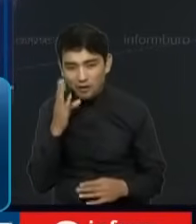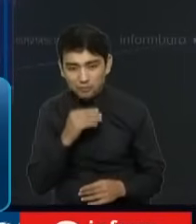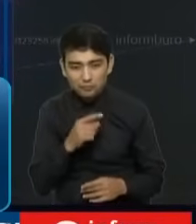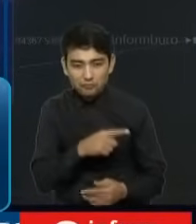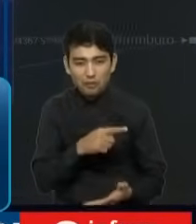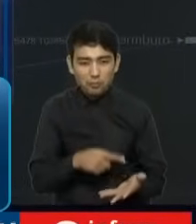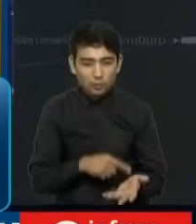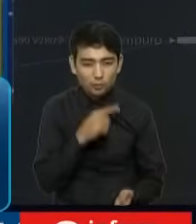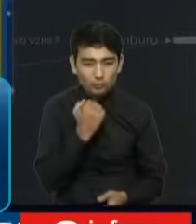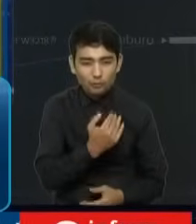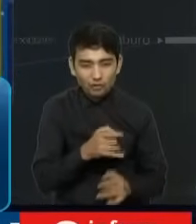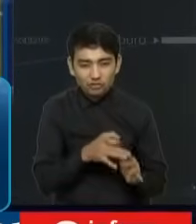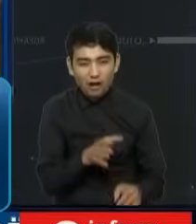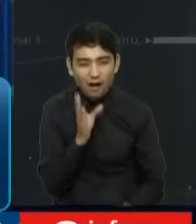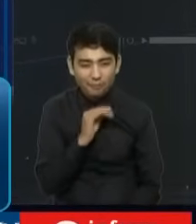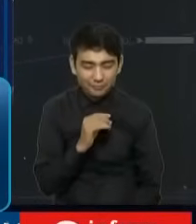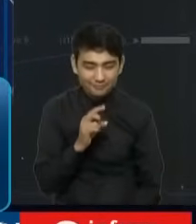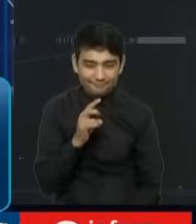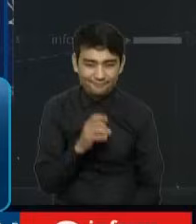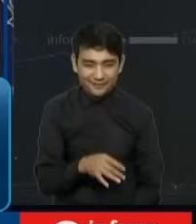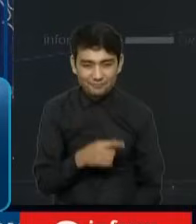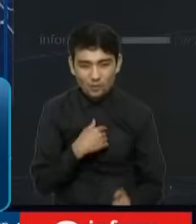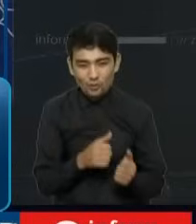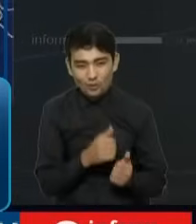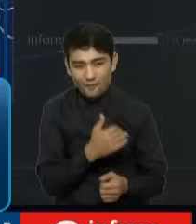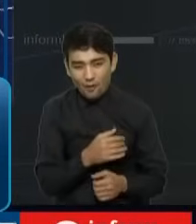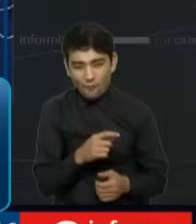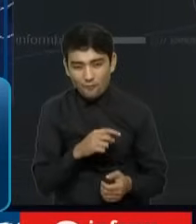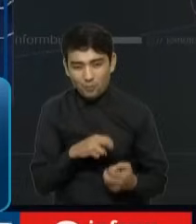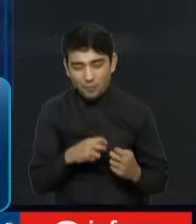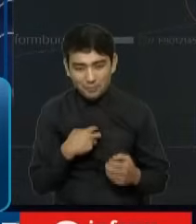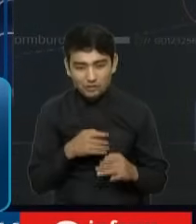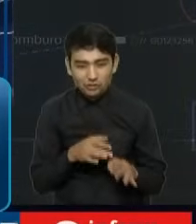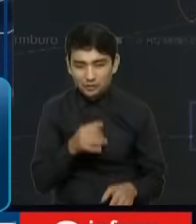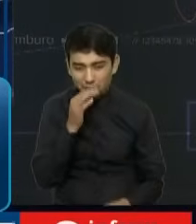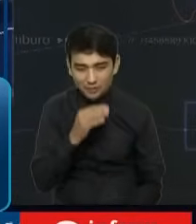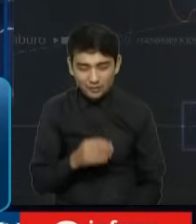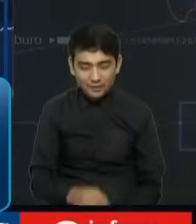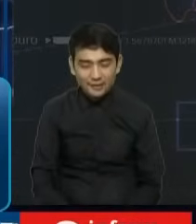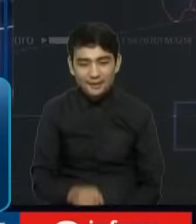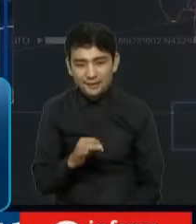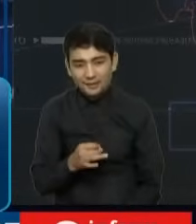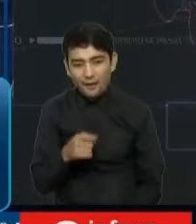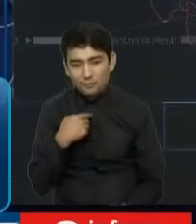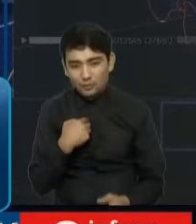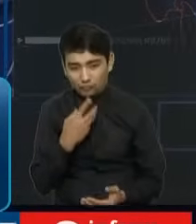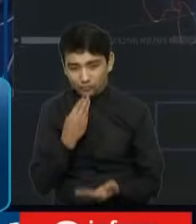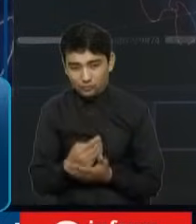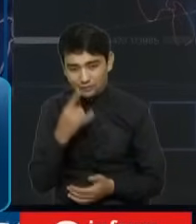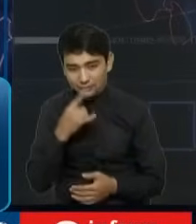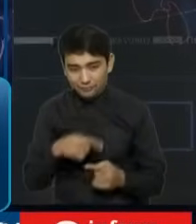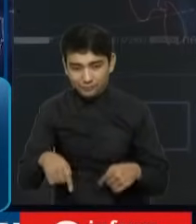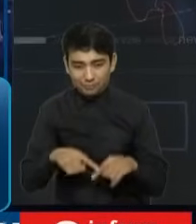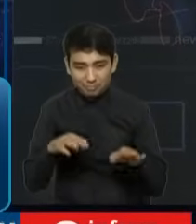решить вопросы наших соседей, я думаю, что это, наверное, неправильно. Нам бы внутренний рынок